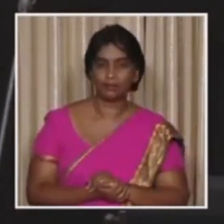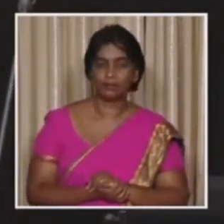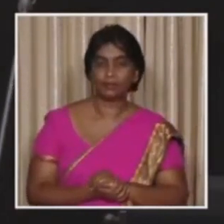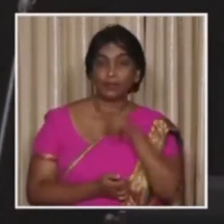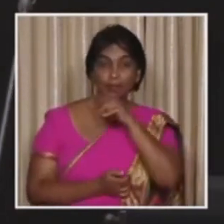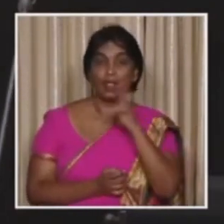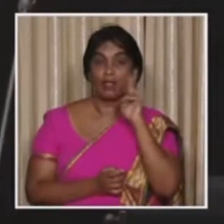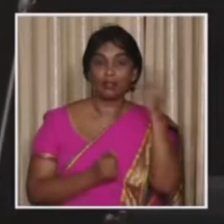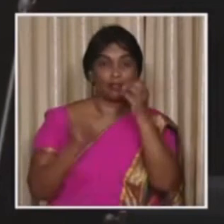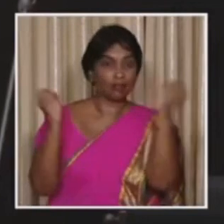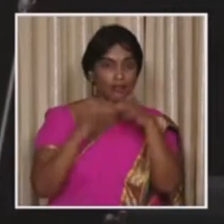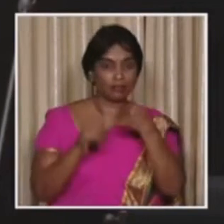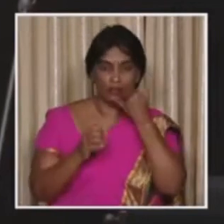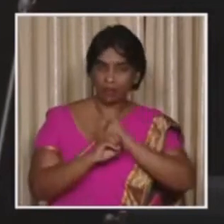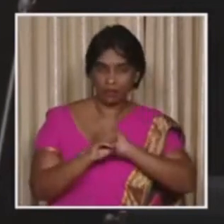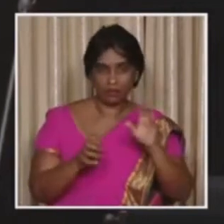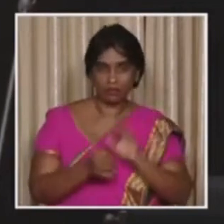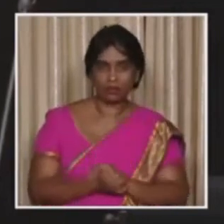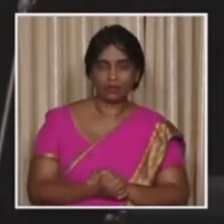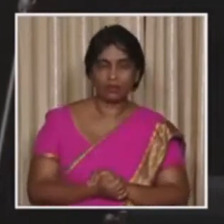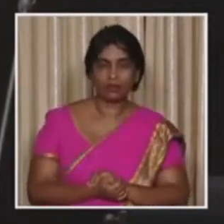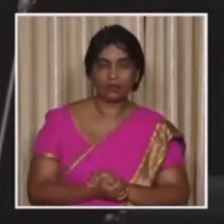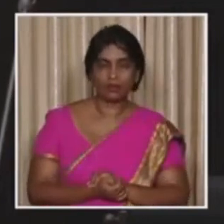ඔබතුමයි රනිල් වික්‍රමසිංහ මහත්තයයි කරපු සංවාදේ දාන්නද මන්?